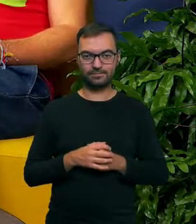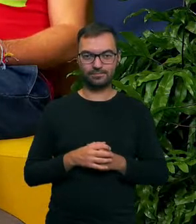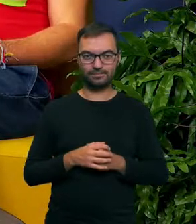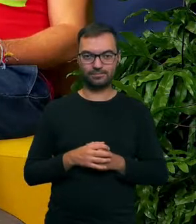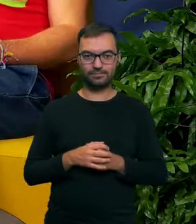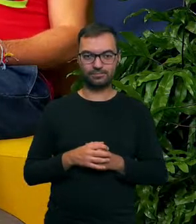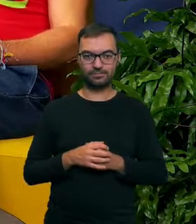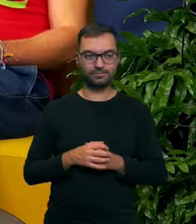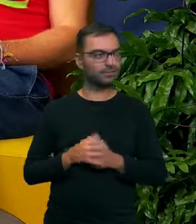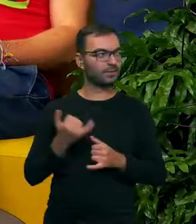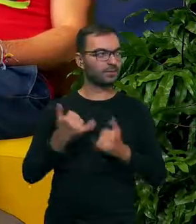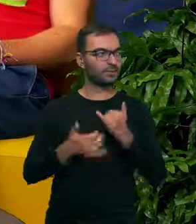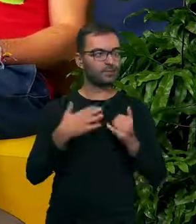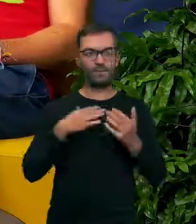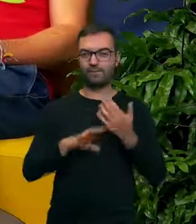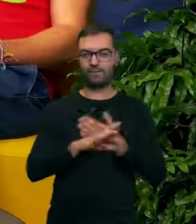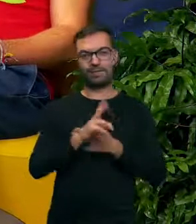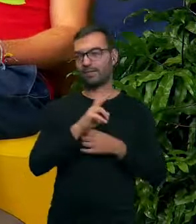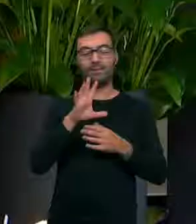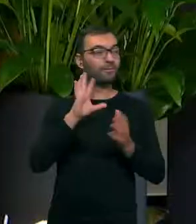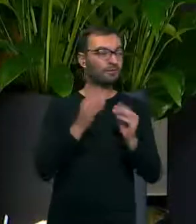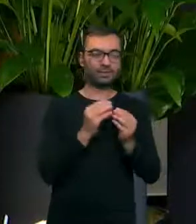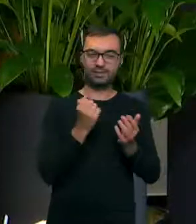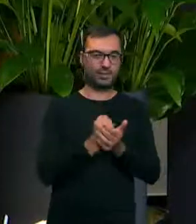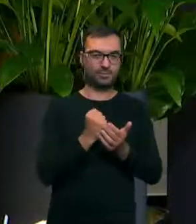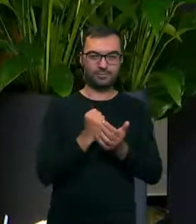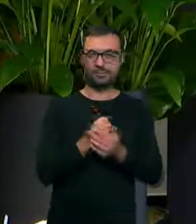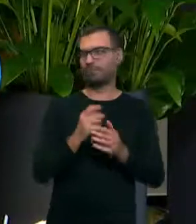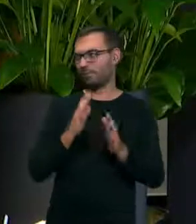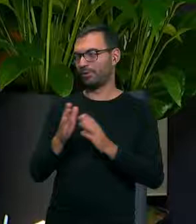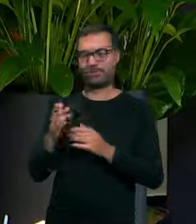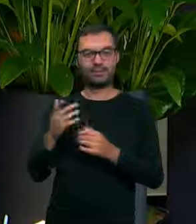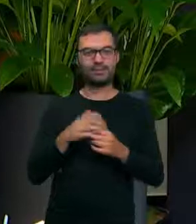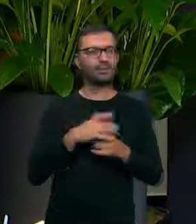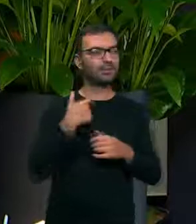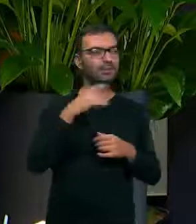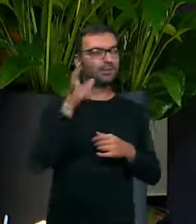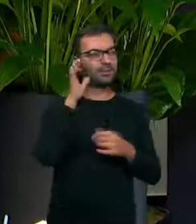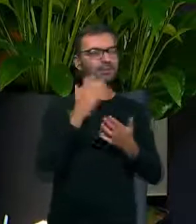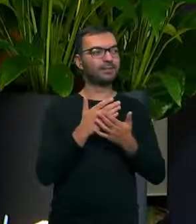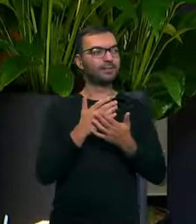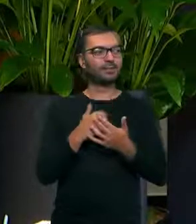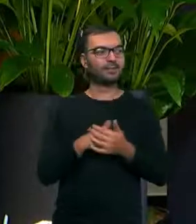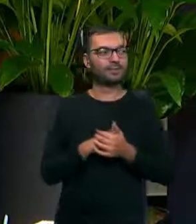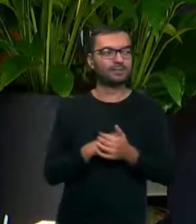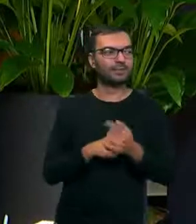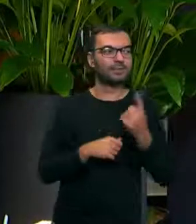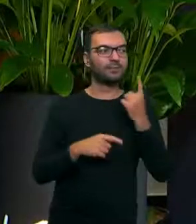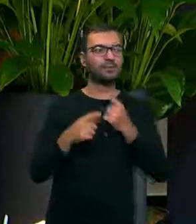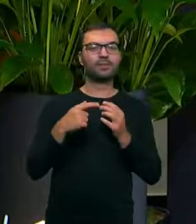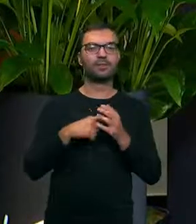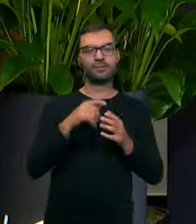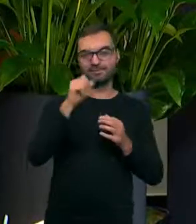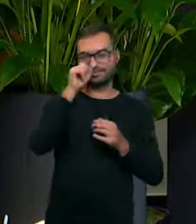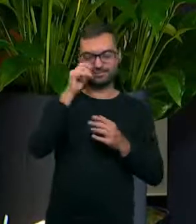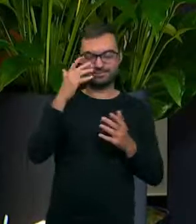Boże, tak jak miałbym wymieniać wszystkich, to... Nie musisz wymieniać wszystkich, ja się zasłuchałam trochę dlatego, że rzeczywiście myślę o tym też absurdzie i o tym